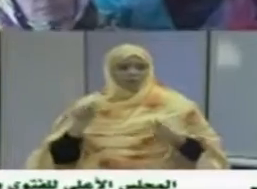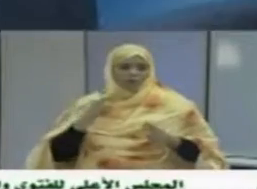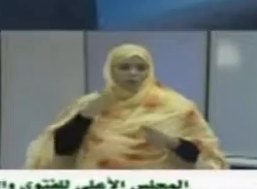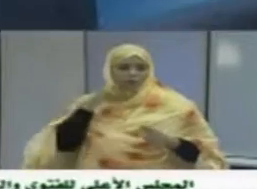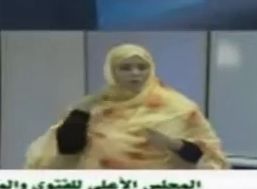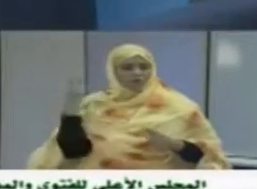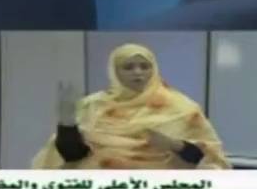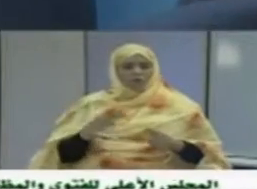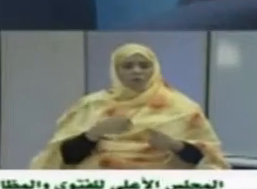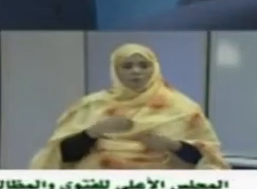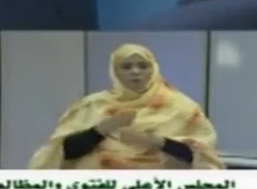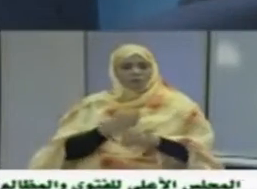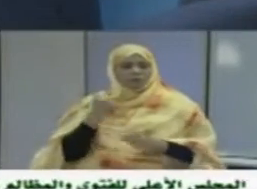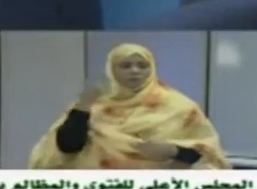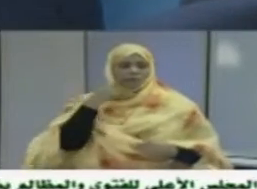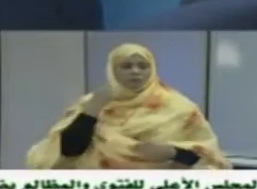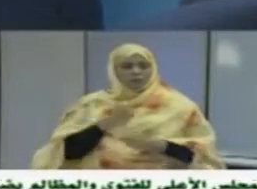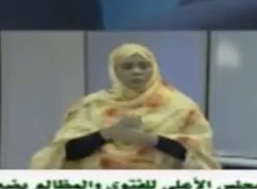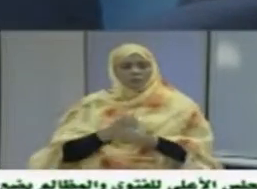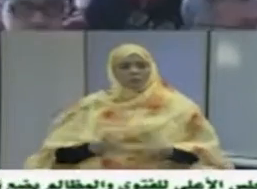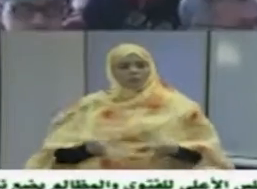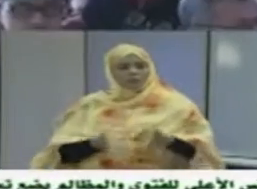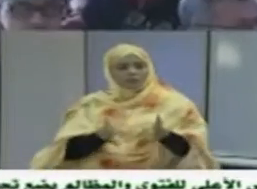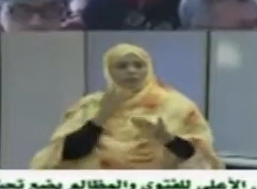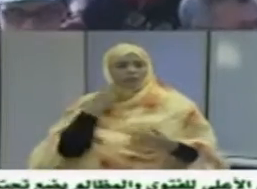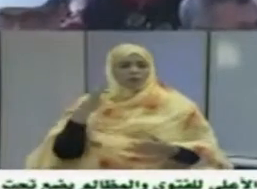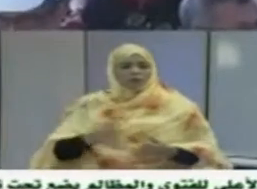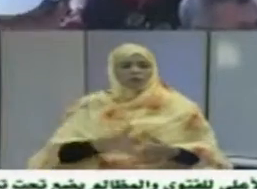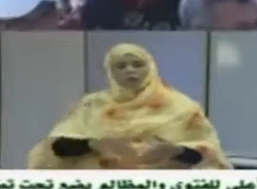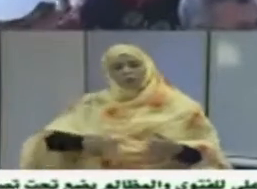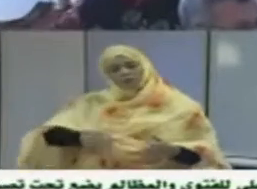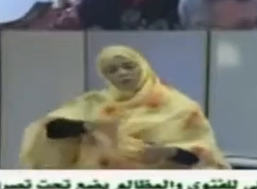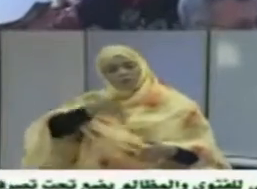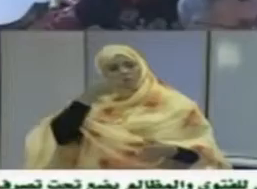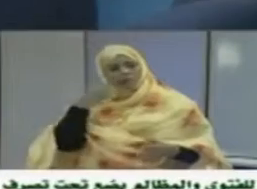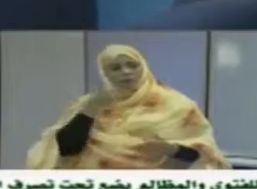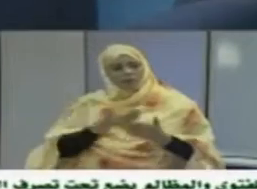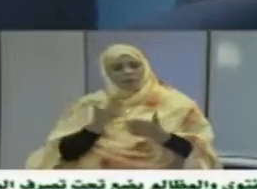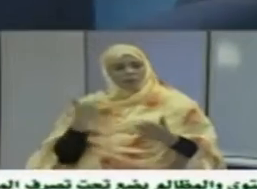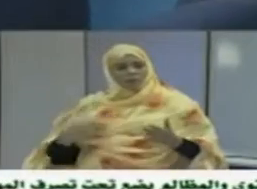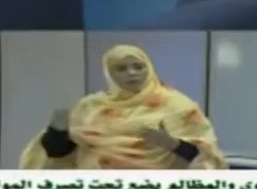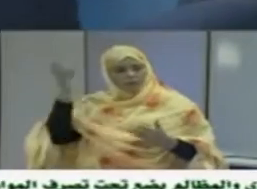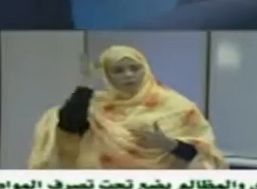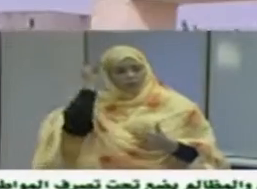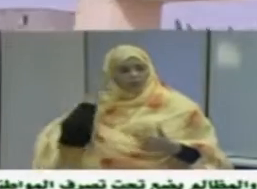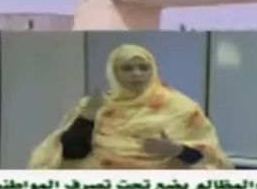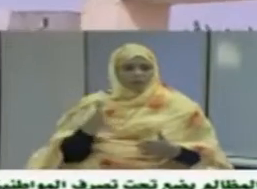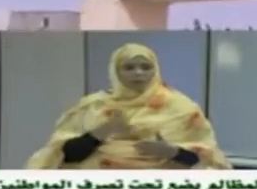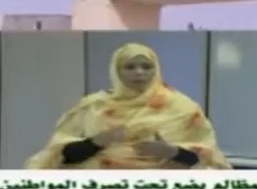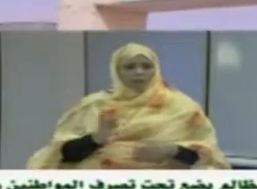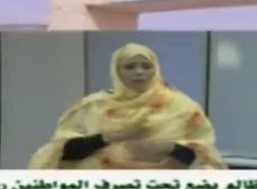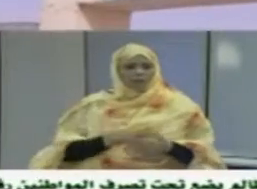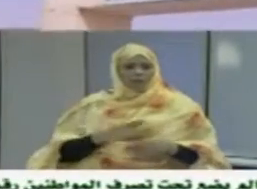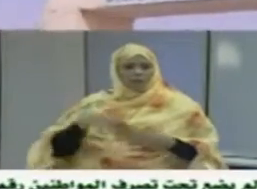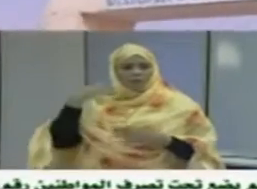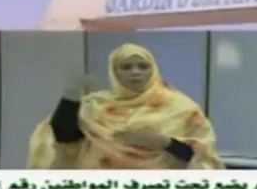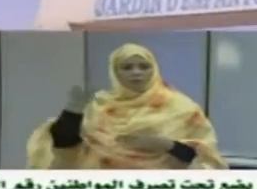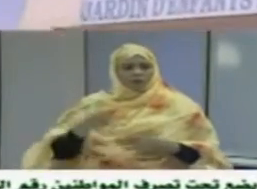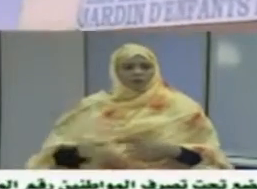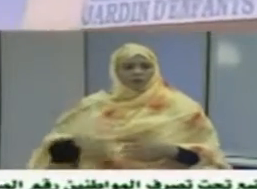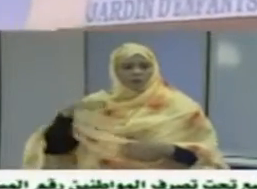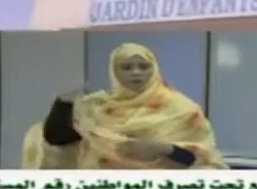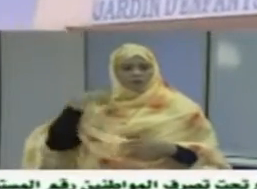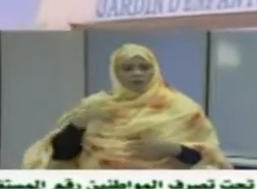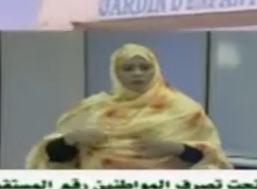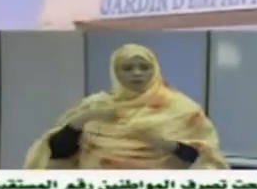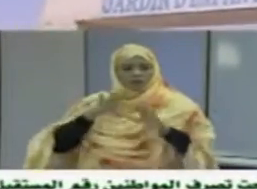دور البلدية في الرعاية والاهتمام بالأطفال في مرحلة ما قبل التعليم القاعدي. وبعد ذلك قامت وزيرة